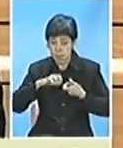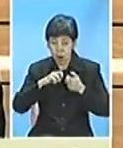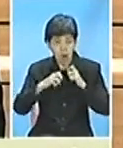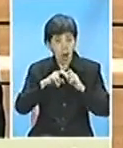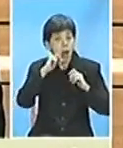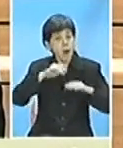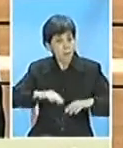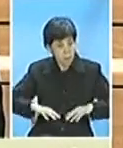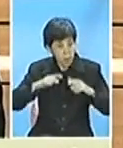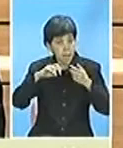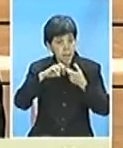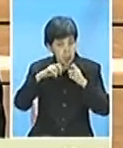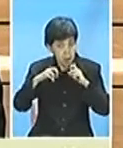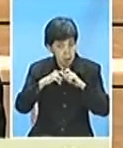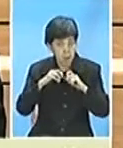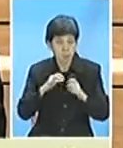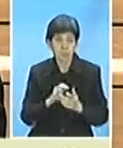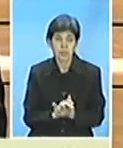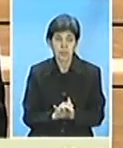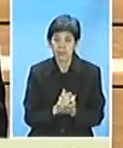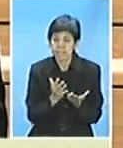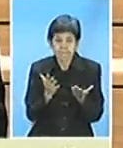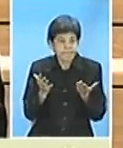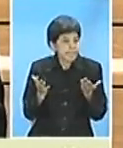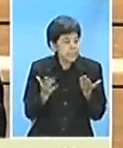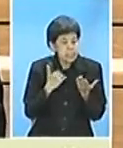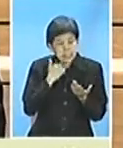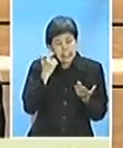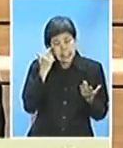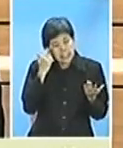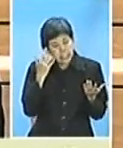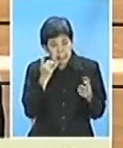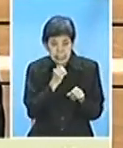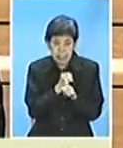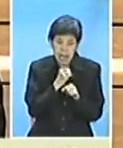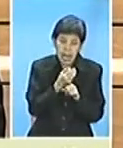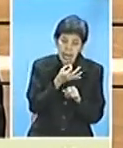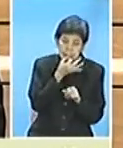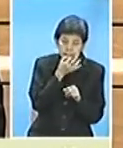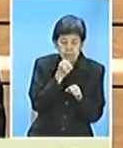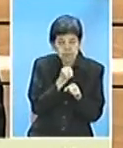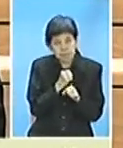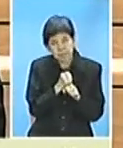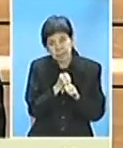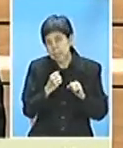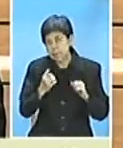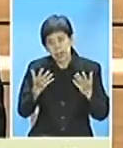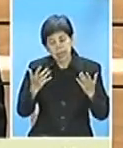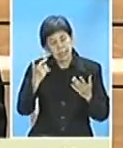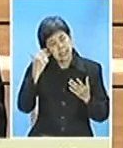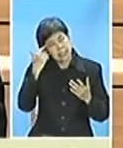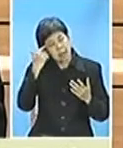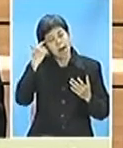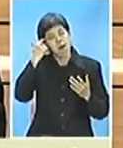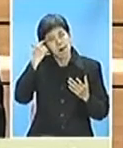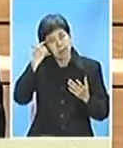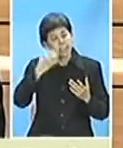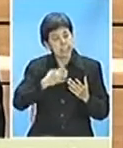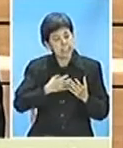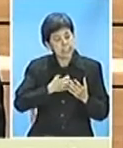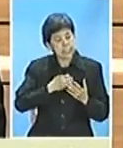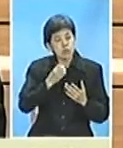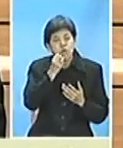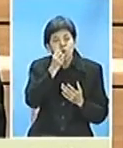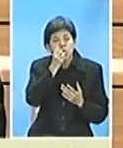น้ำท่วมแทบจะเรียกว่าสิ้นหวังในการที่จะทำมาหากินนั้นก็ได้อาศัยความหวังเล็ก